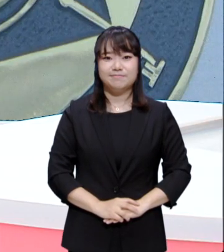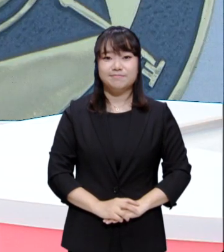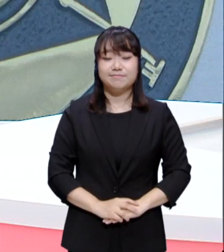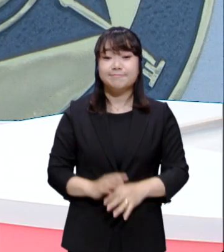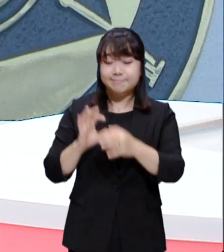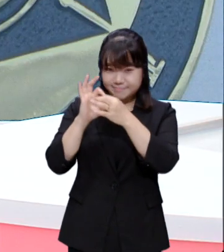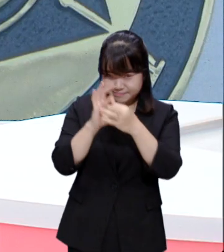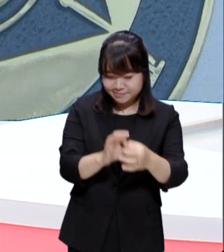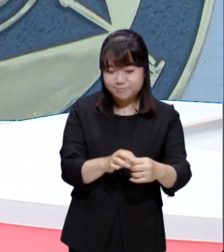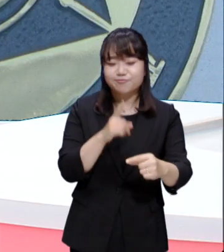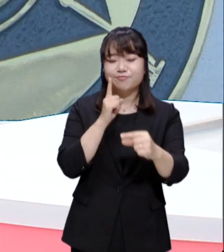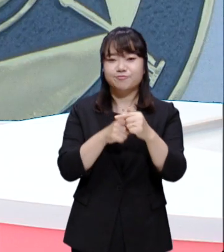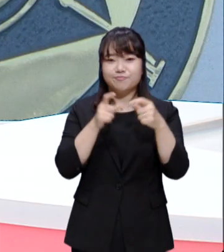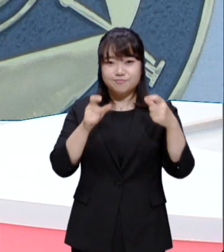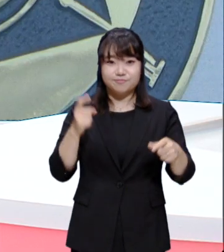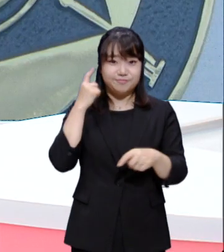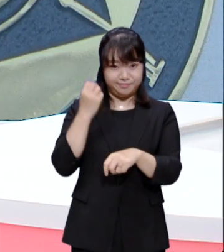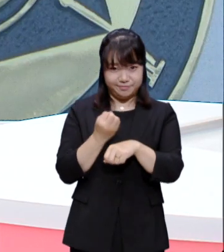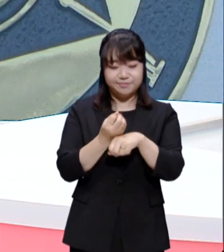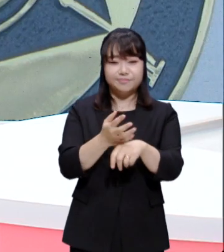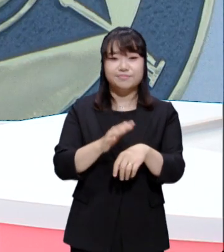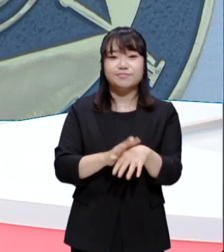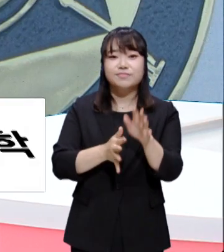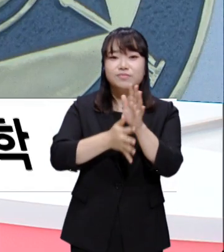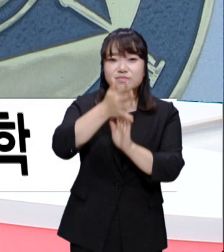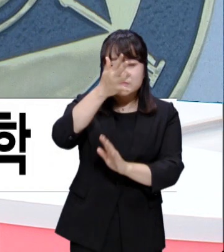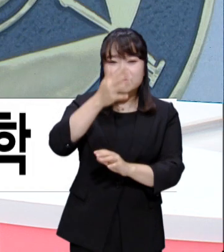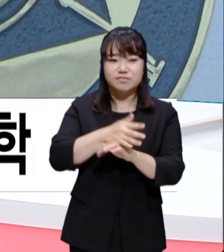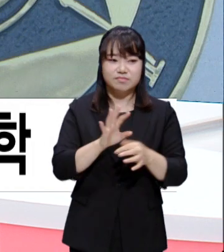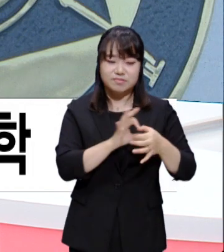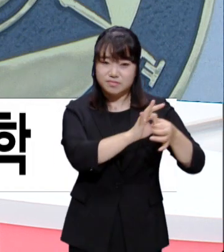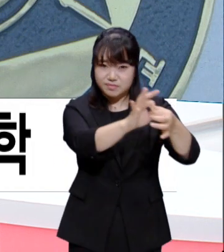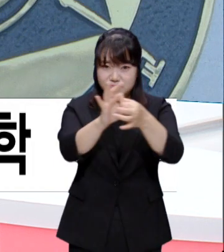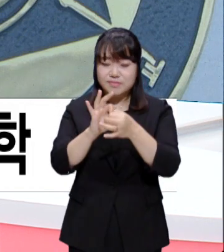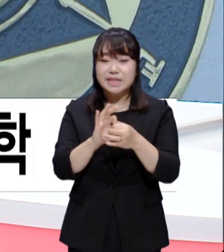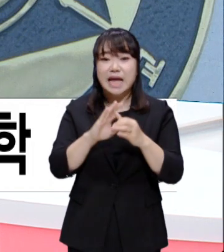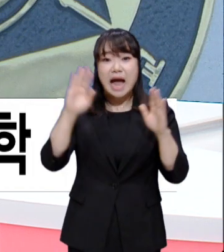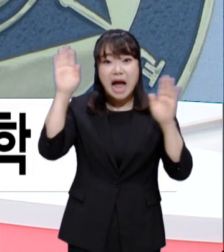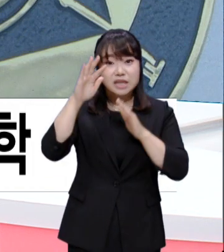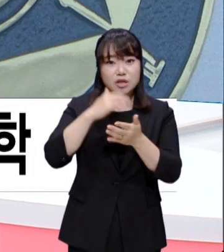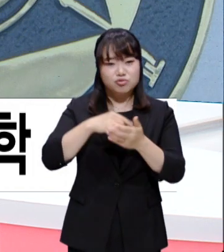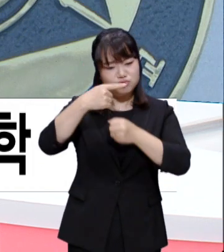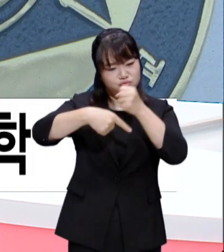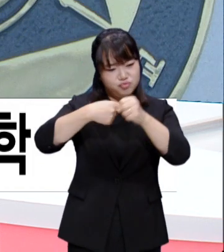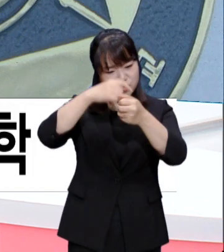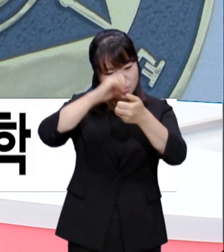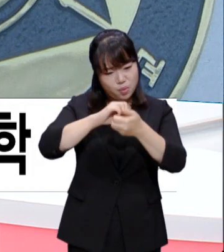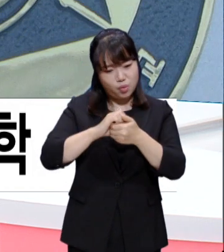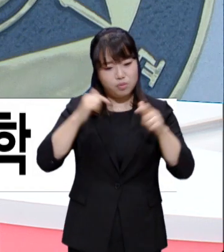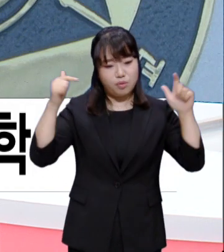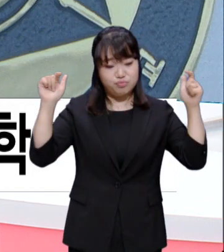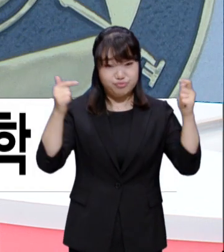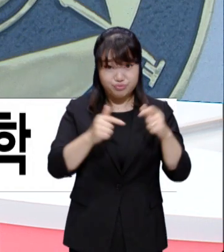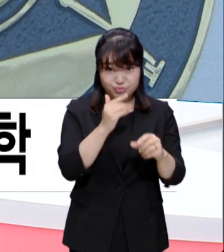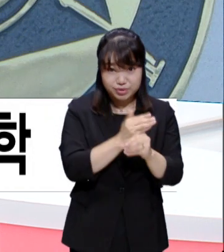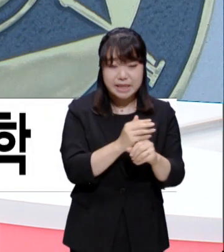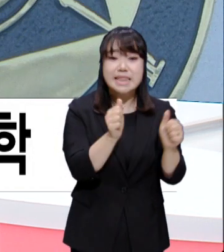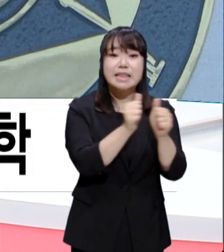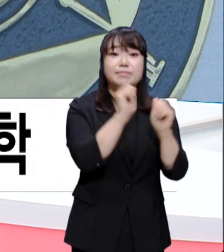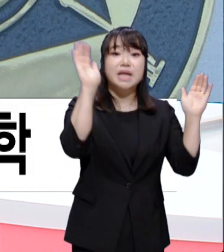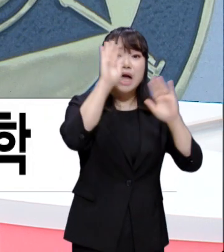네, 이어서 중구 지역 소식입니다. 네, 중구는 도심 공동화로 학생 수가 매년 감소하고 있습니다. 예, 남자